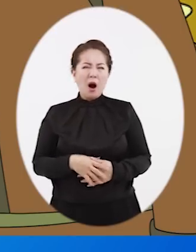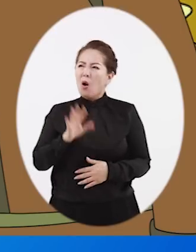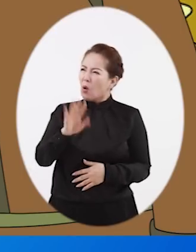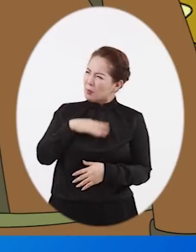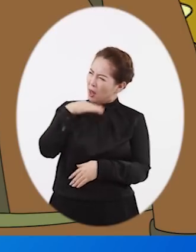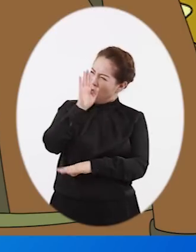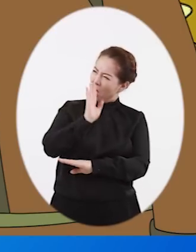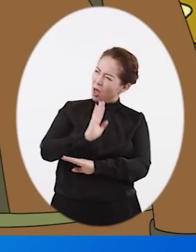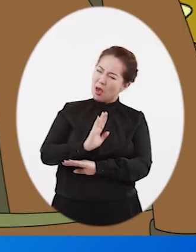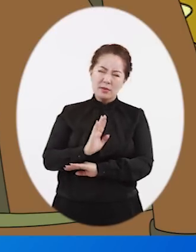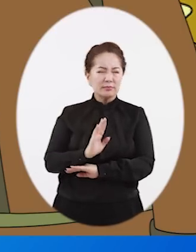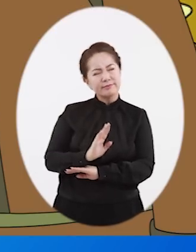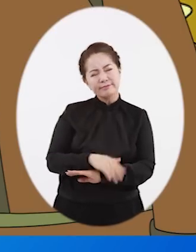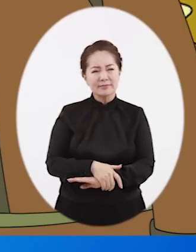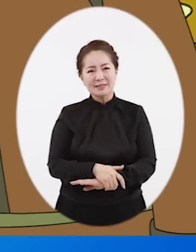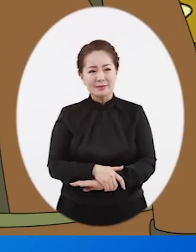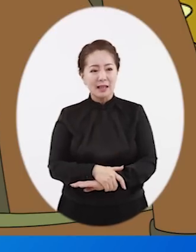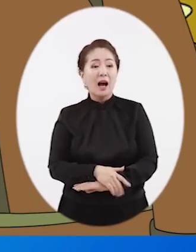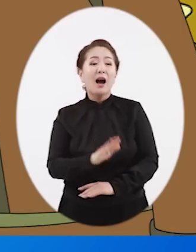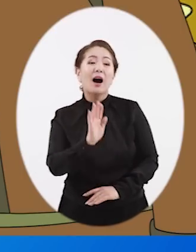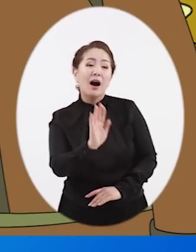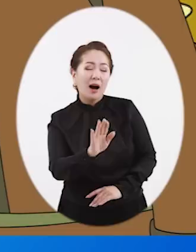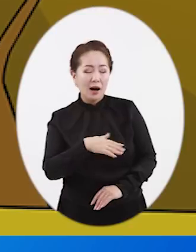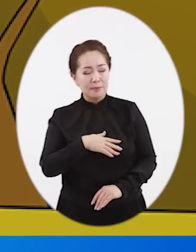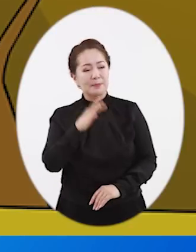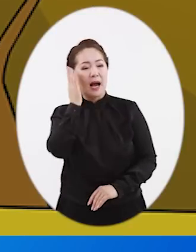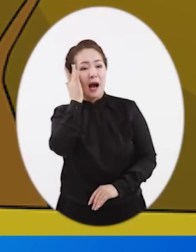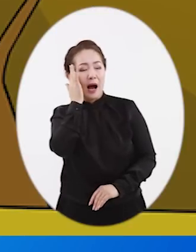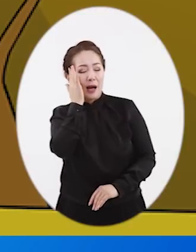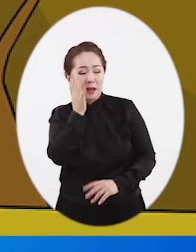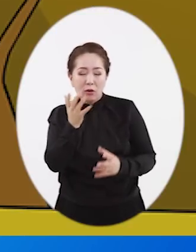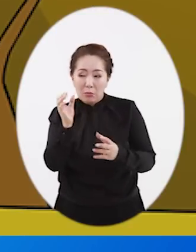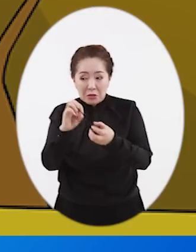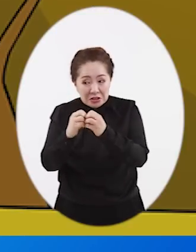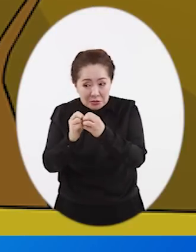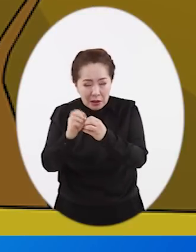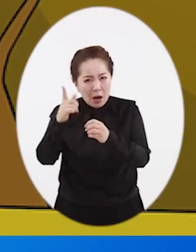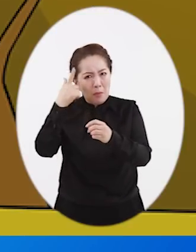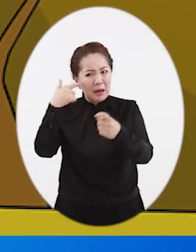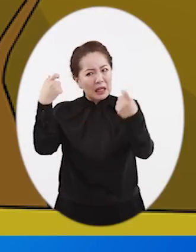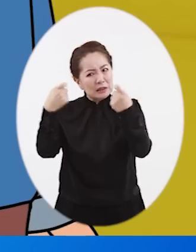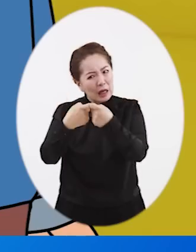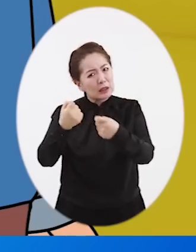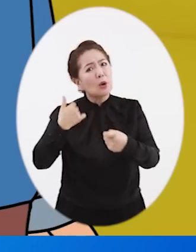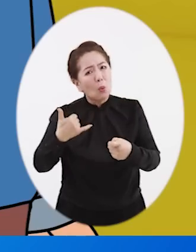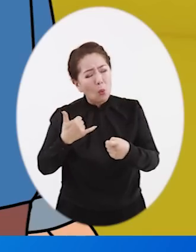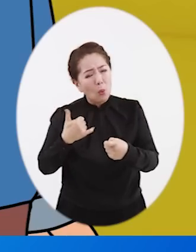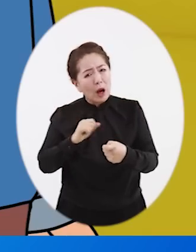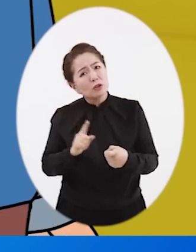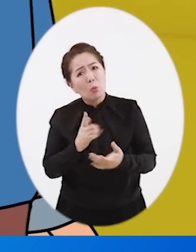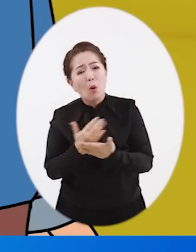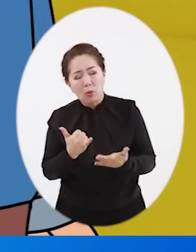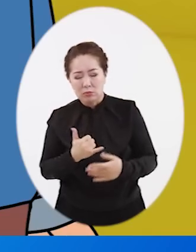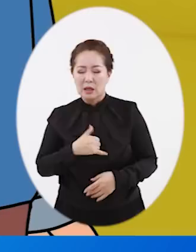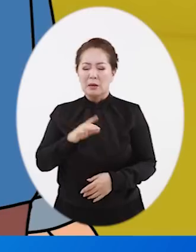нь ам гарчих санаатай арга сэдэж байгаа нь л энэ. Хөө ямар амар юм бэ? Гол нь тэгээд